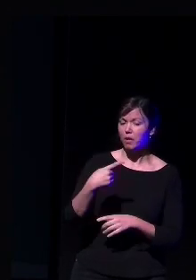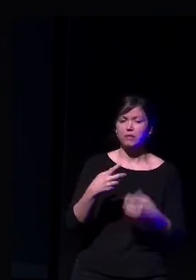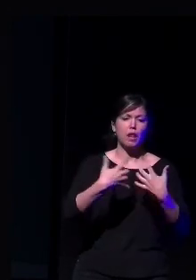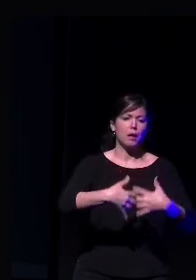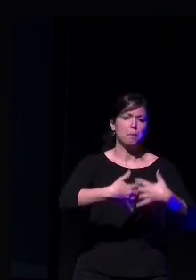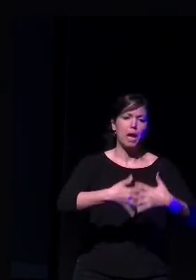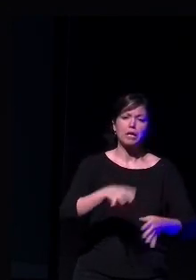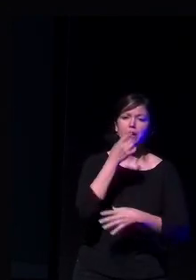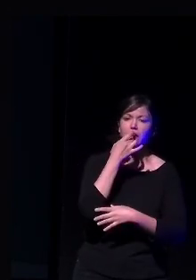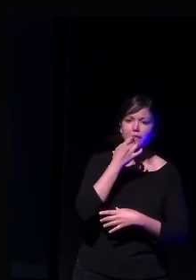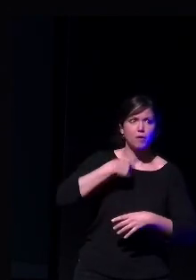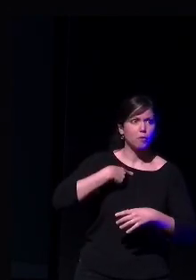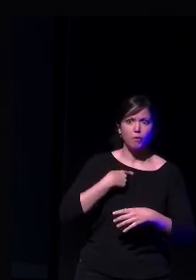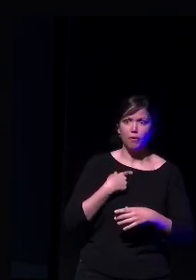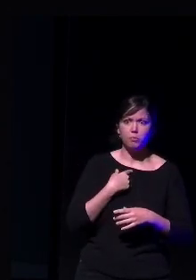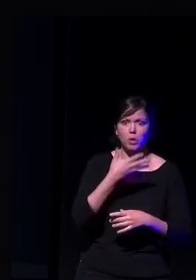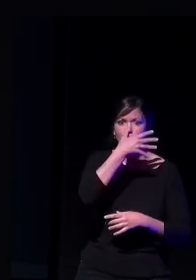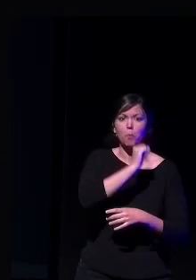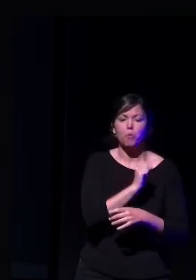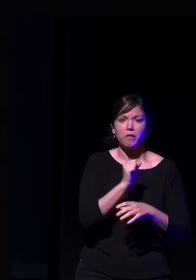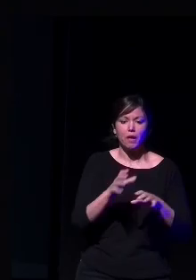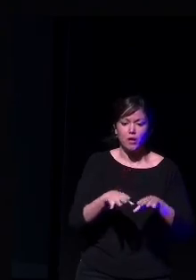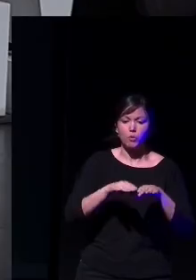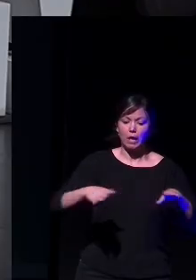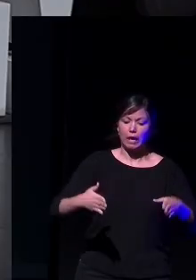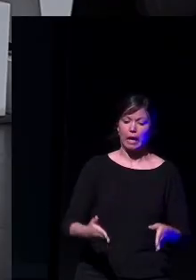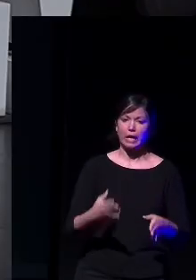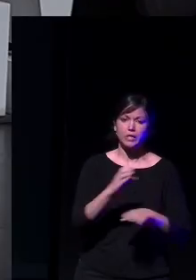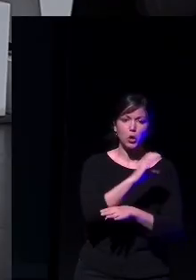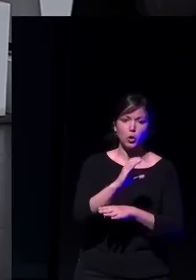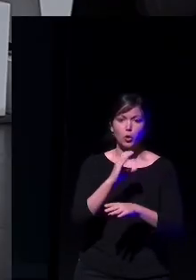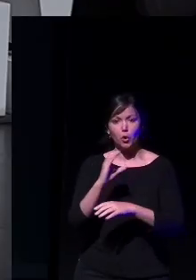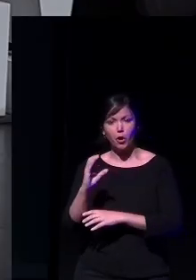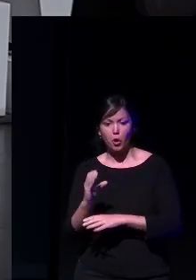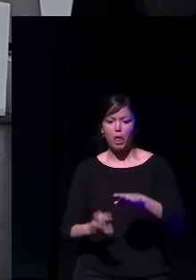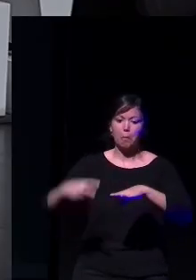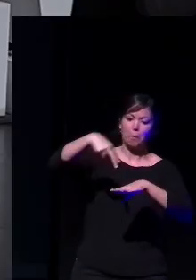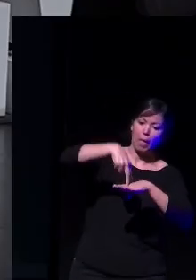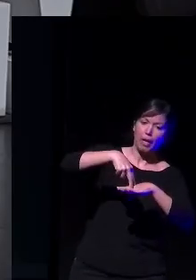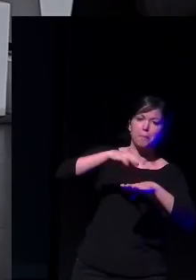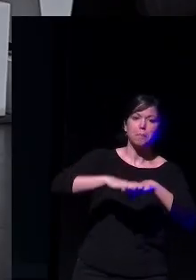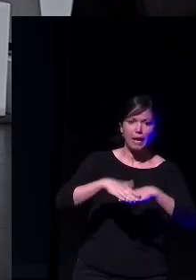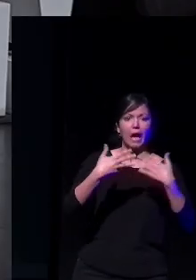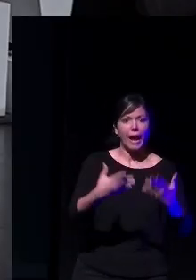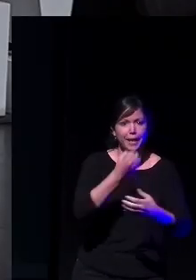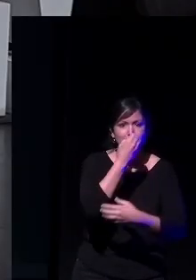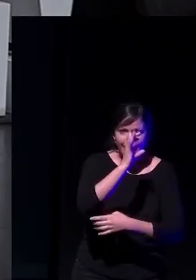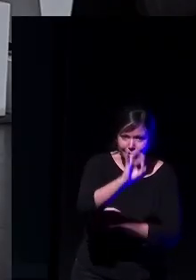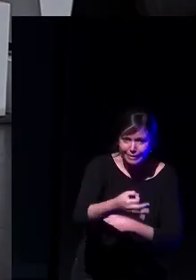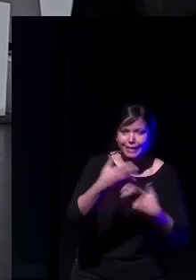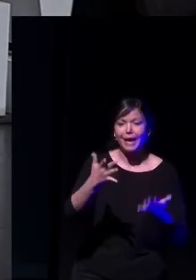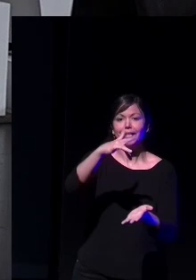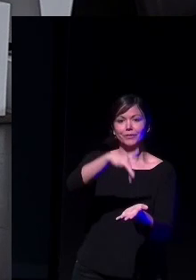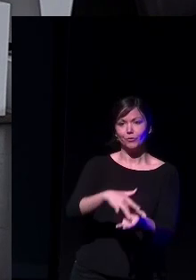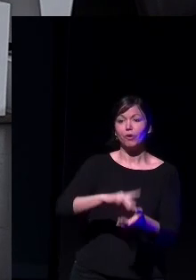I em va costar una caixa de Coca-Cola i em van dir, ara sí que ja hi arribes. La segona feina que em va ensenyar el